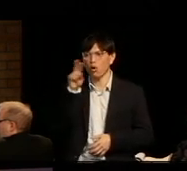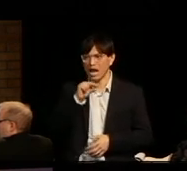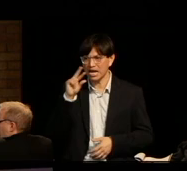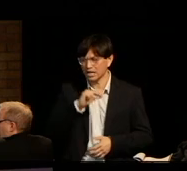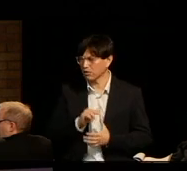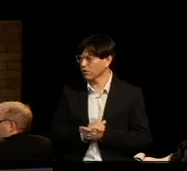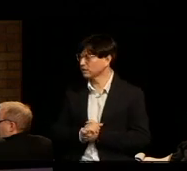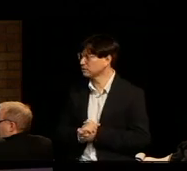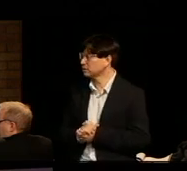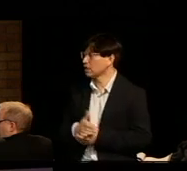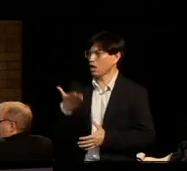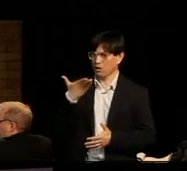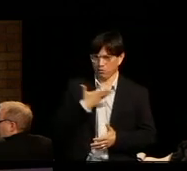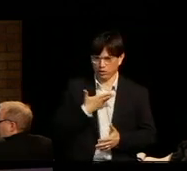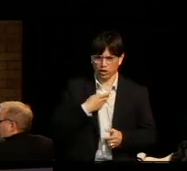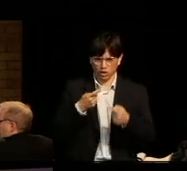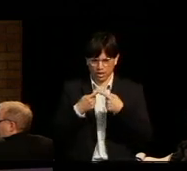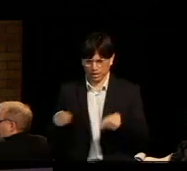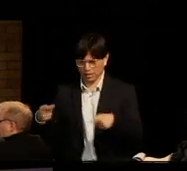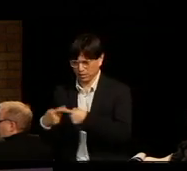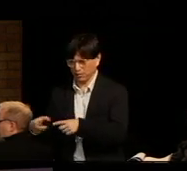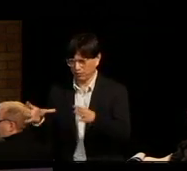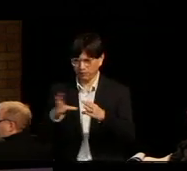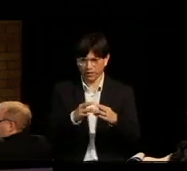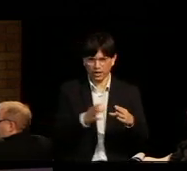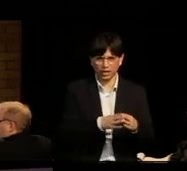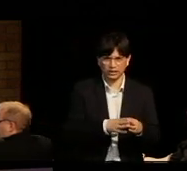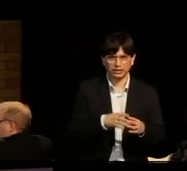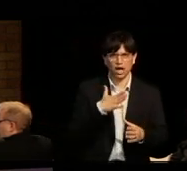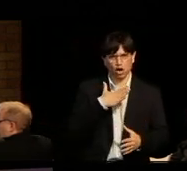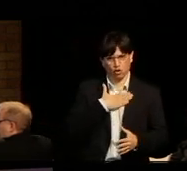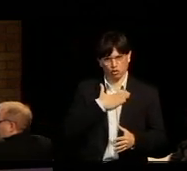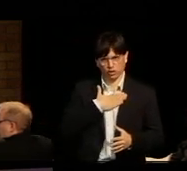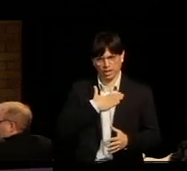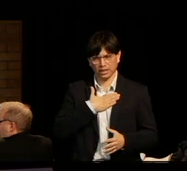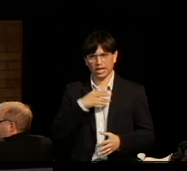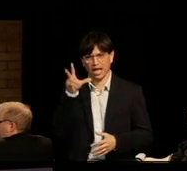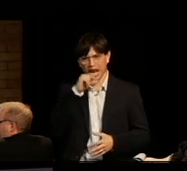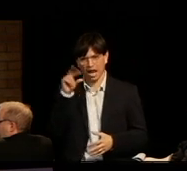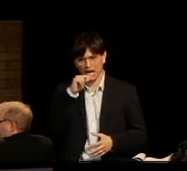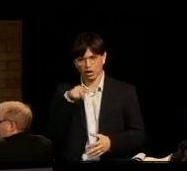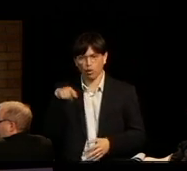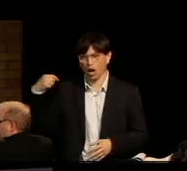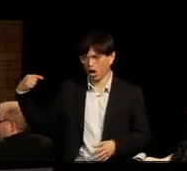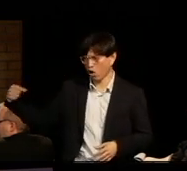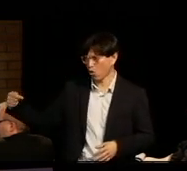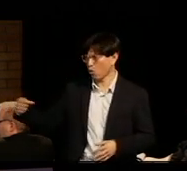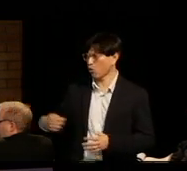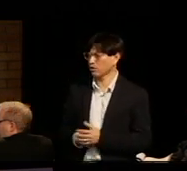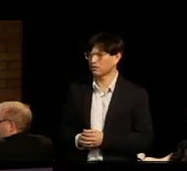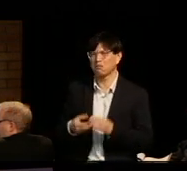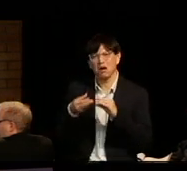presenti e sono di varie nazionalità lo sente nella propria lingua e quindi tutti si chiedono Ma come facciamo a